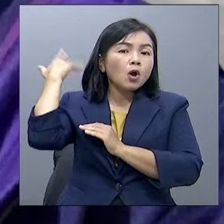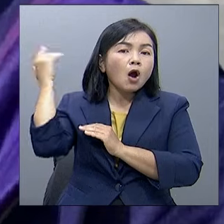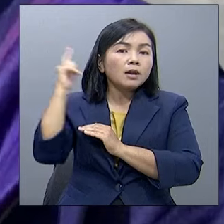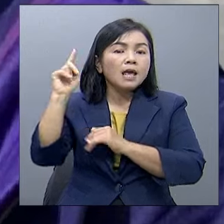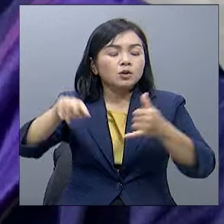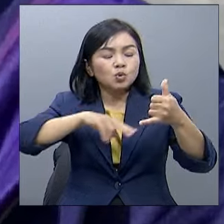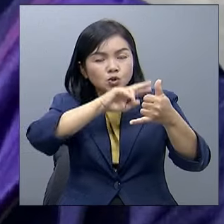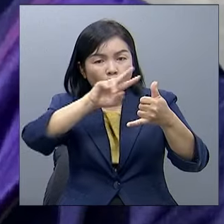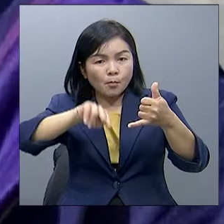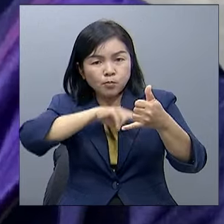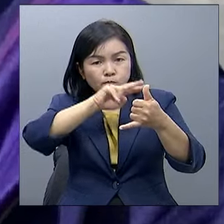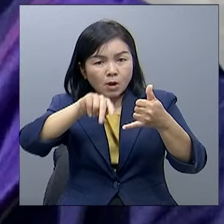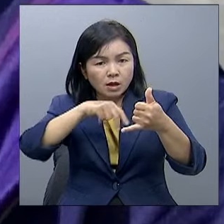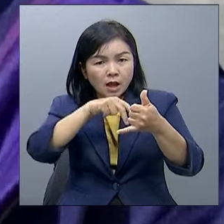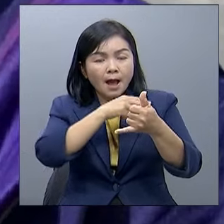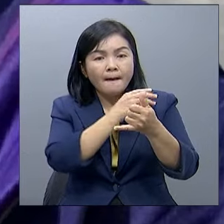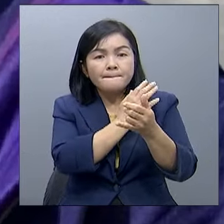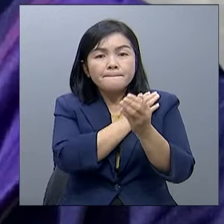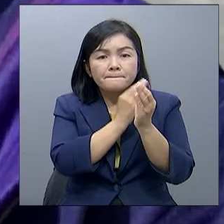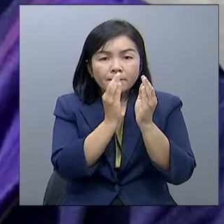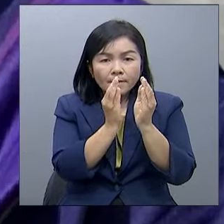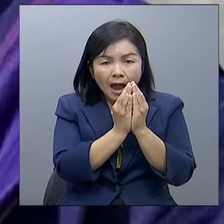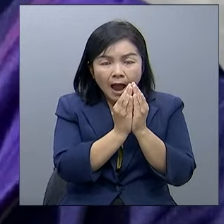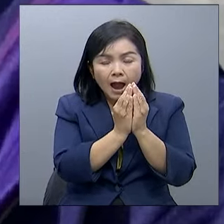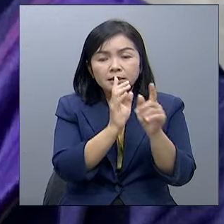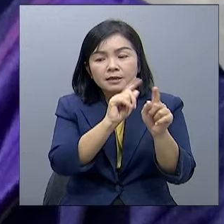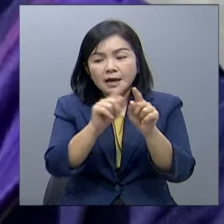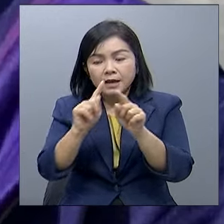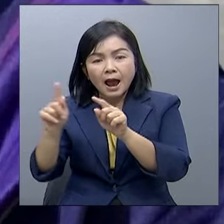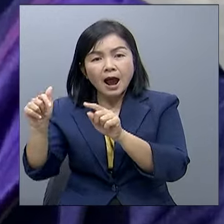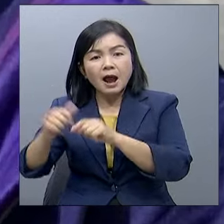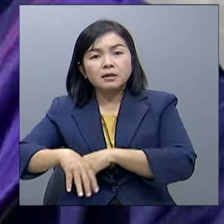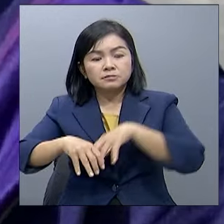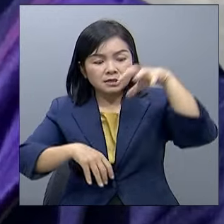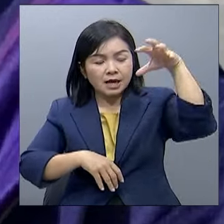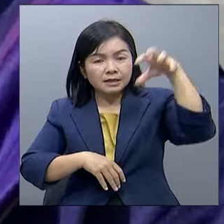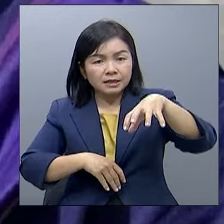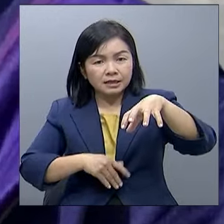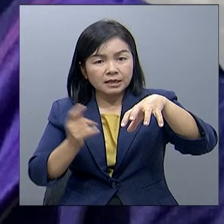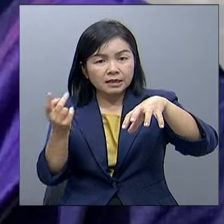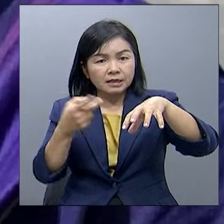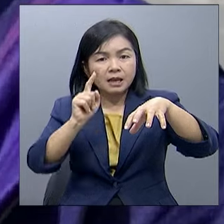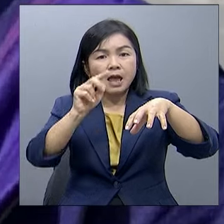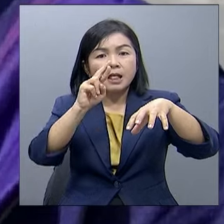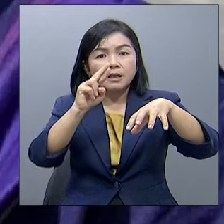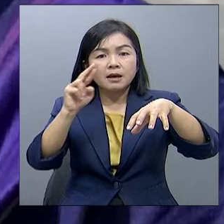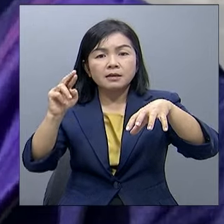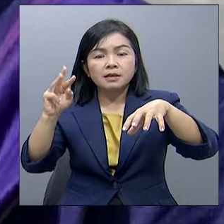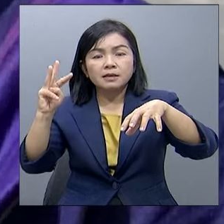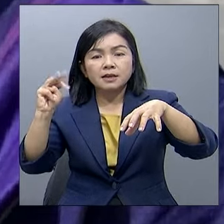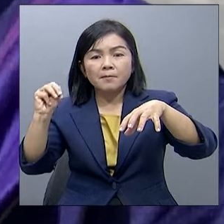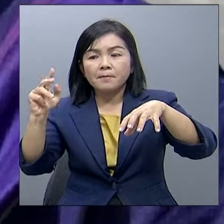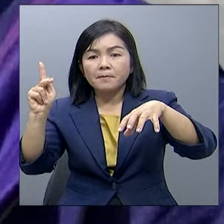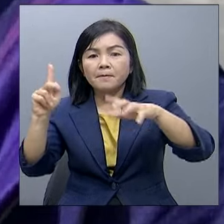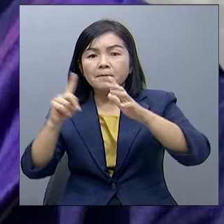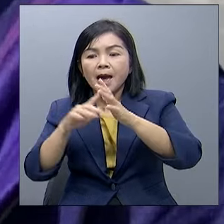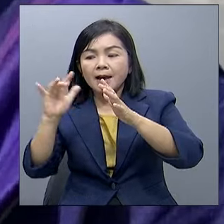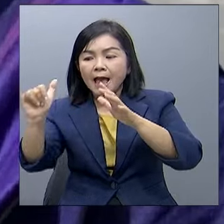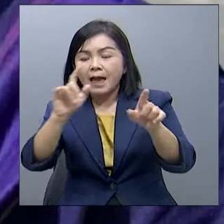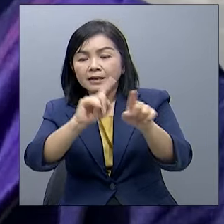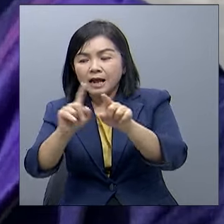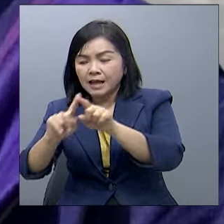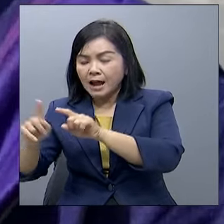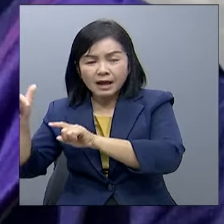อบวัดพระธรรมกายได้เรารู้สึกสะใจกับคดีเงินทอนวัดเราจัดการพระผู้บริสุทธิ์ซะจ